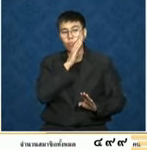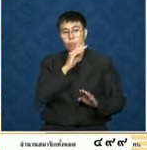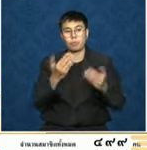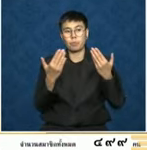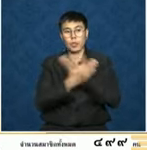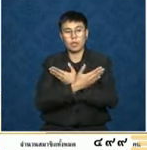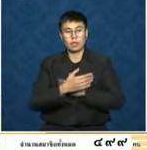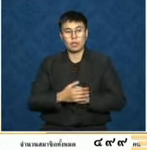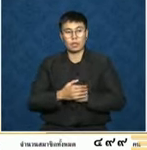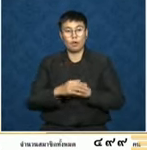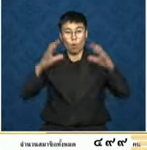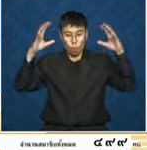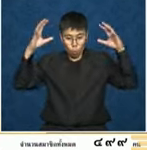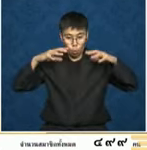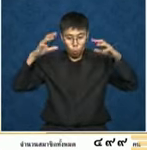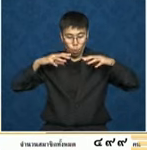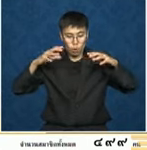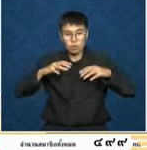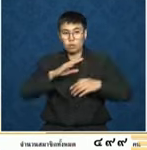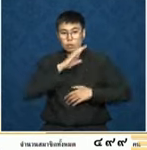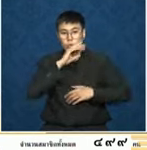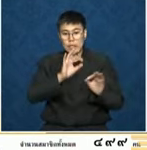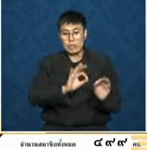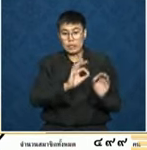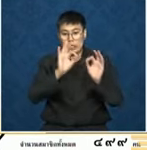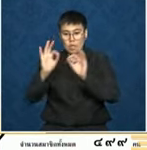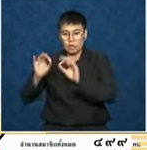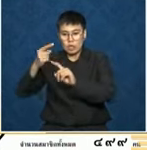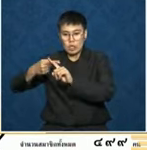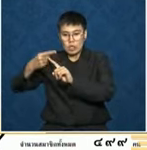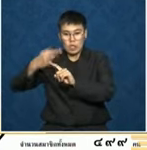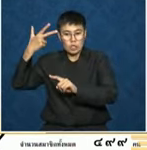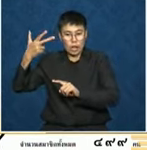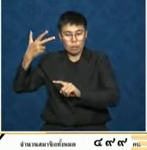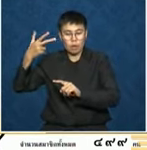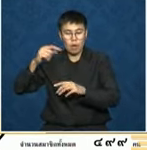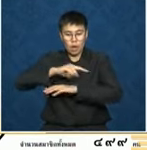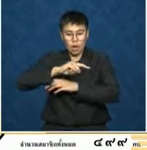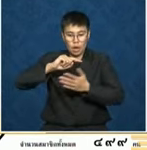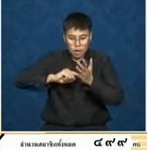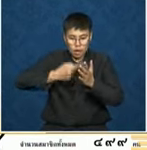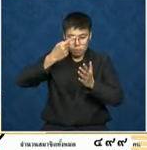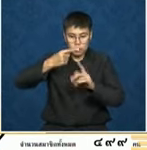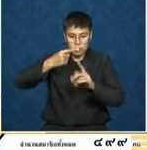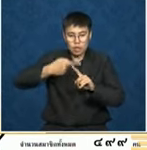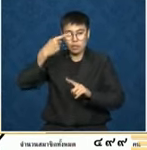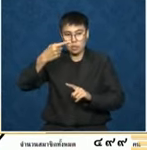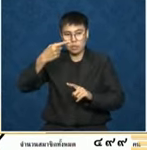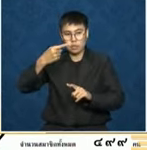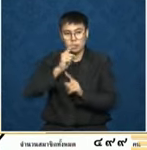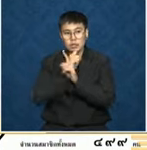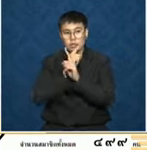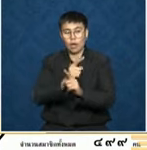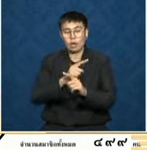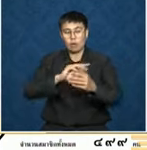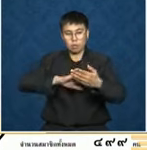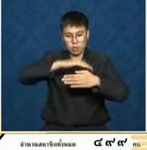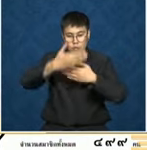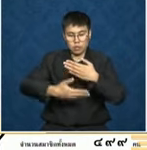แน่นอนเราก็จะเลี่ยงฤดูฝนได้ถ้าเผื่อเราขยับออกไปอีก3เดือนถ้าเริ่มเป็น1มกราคมนะครับเข้าใจง่ายตามหลักปฏิทินสากลนะ